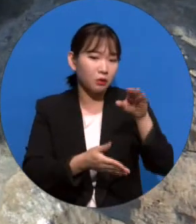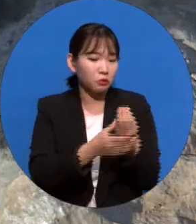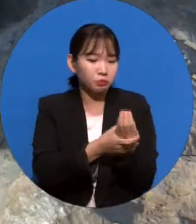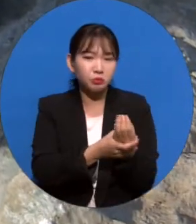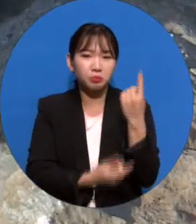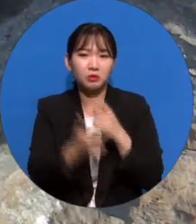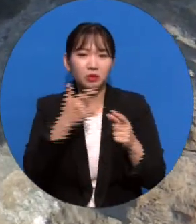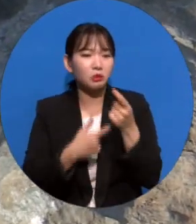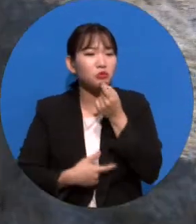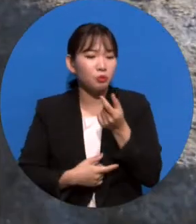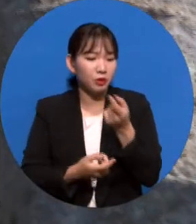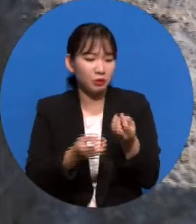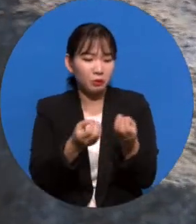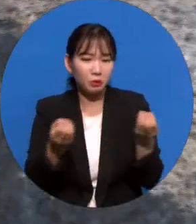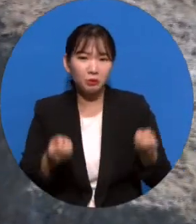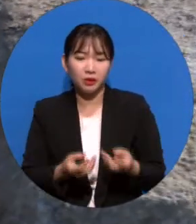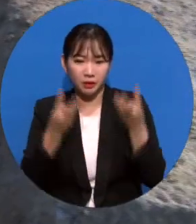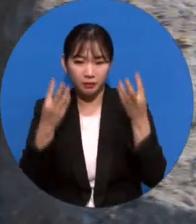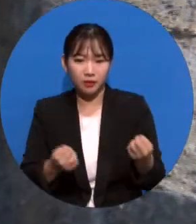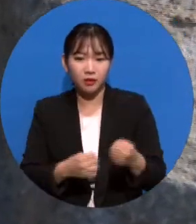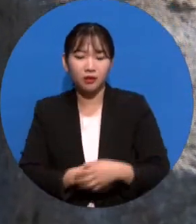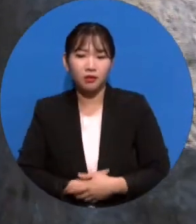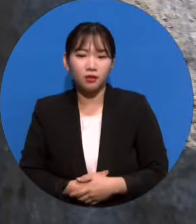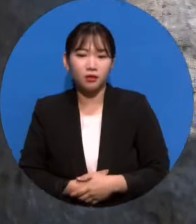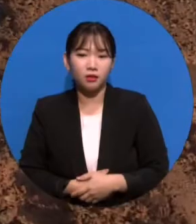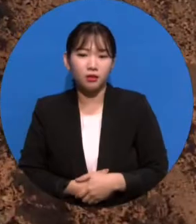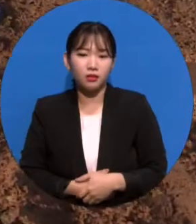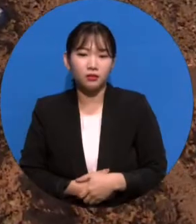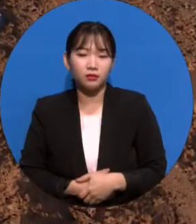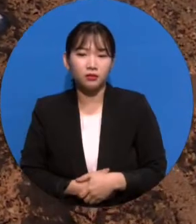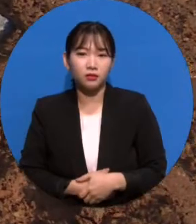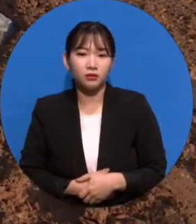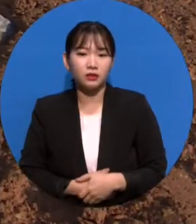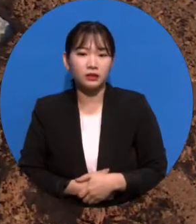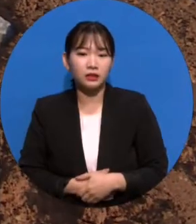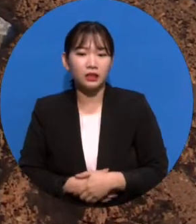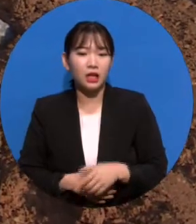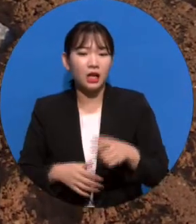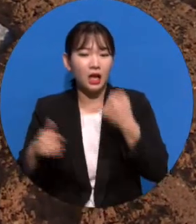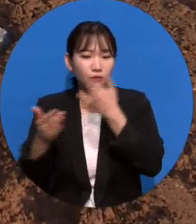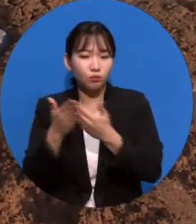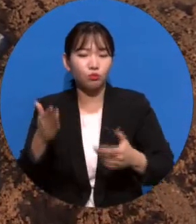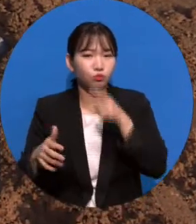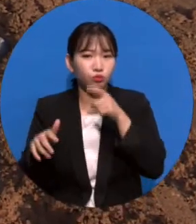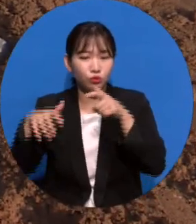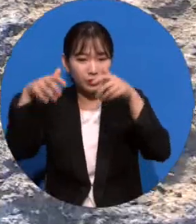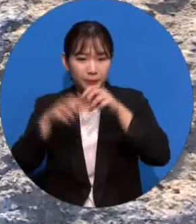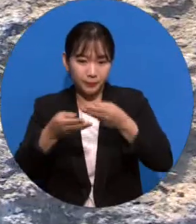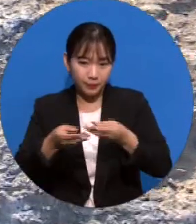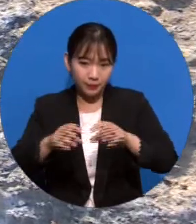크기 보다도 작은 돌들도 곳곳에 널려 있습니다 탑 호오 어항